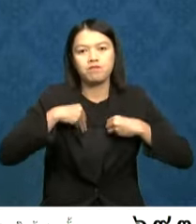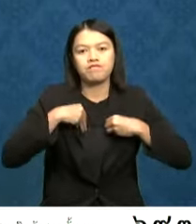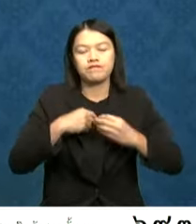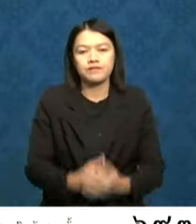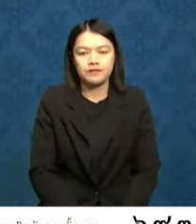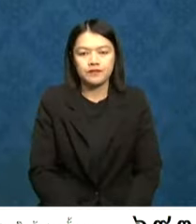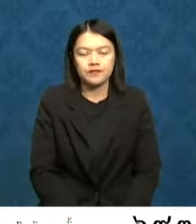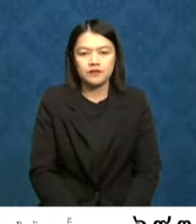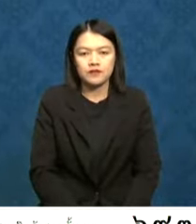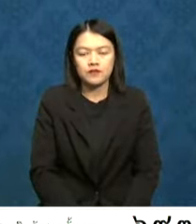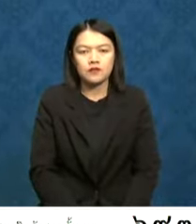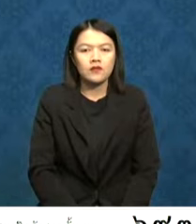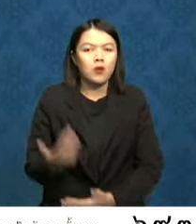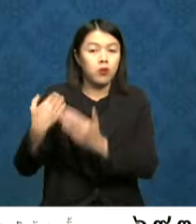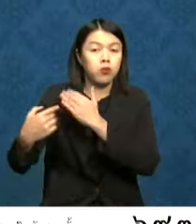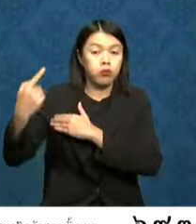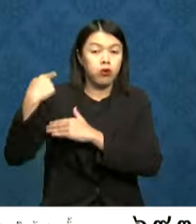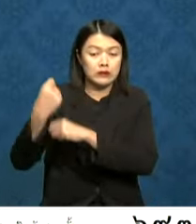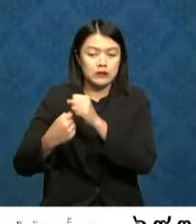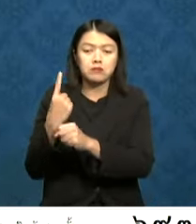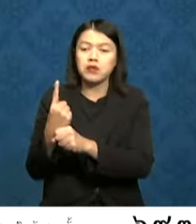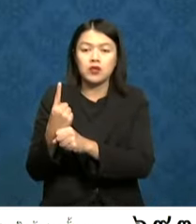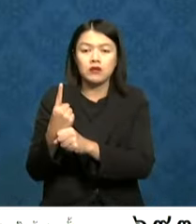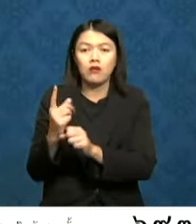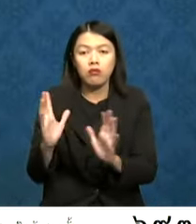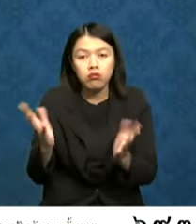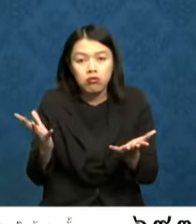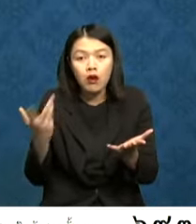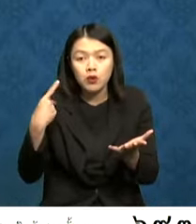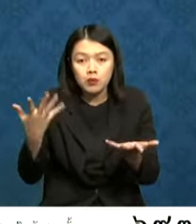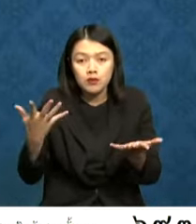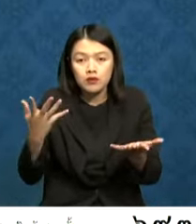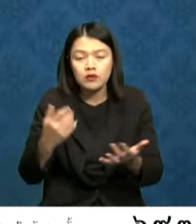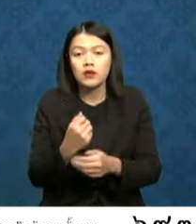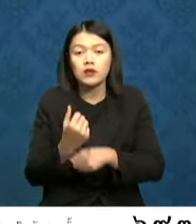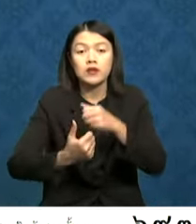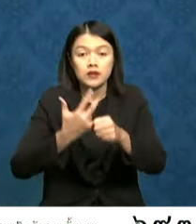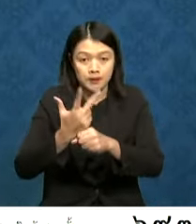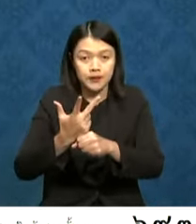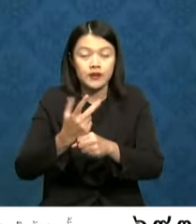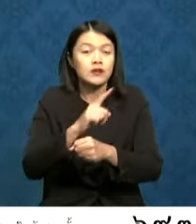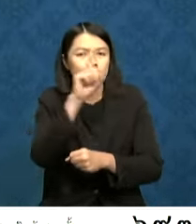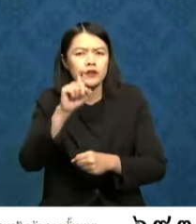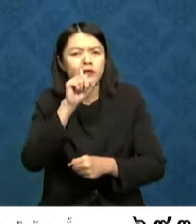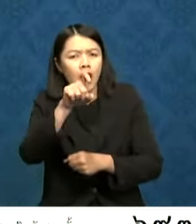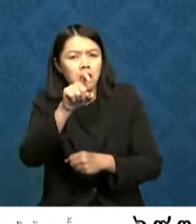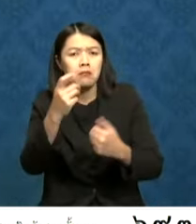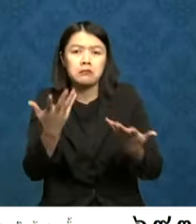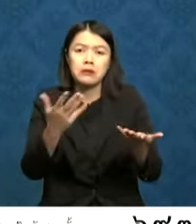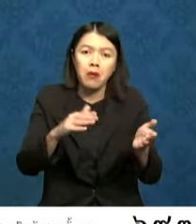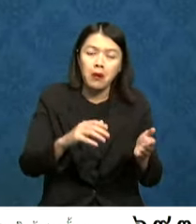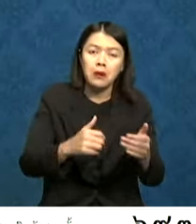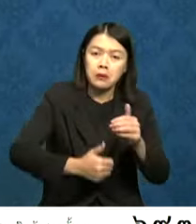ท่านบดาครับผ่านไปแล้วกับ 1ปีที่ศูนยเปล่าขอไปต่อกันที่ 3ปีที่ผมจะมาตั้งคำถามว่าเจ๊าหรือ